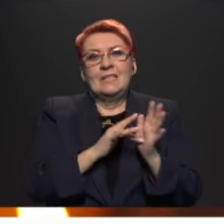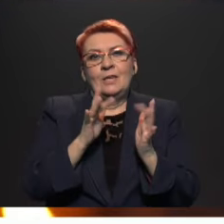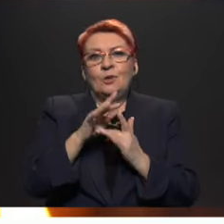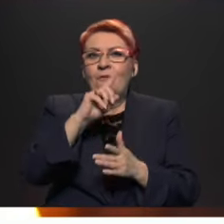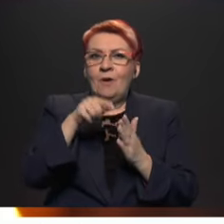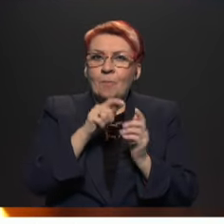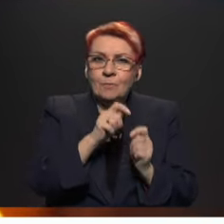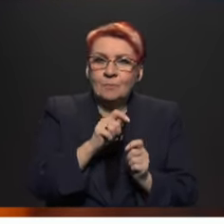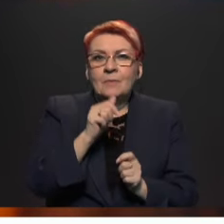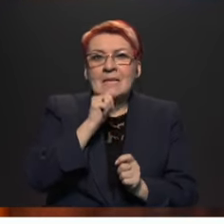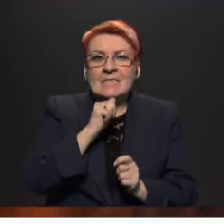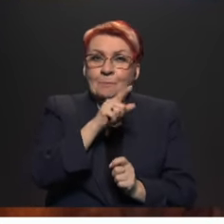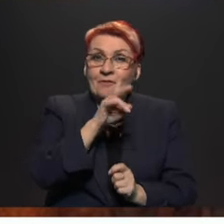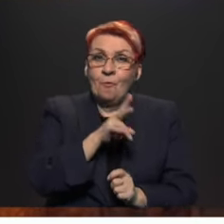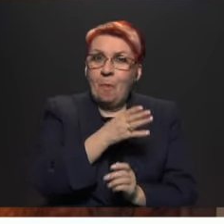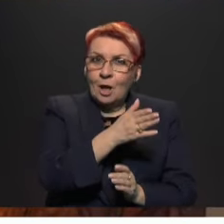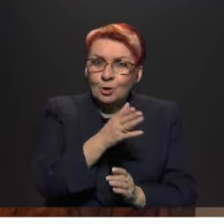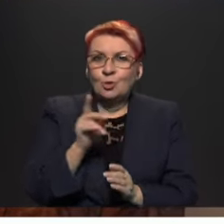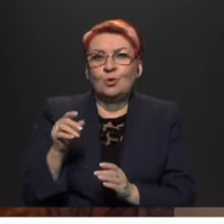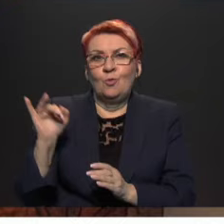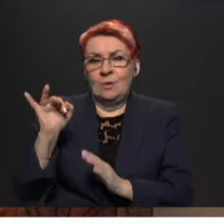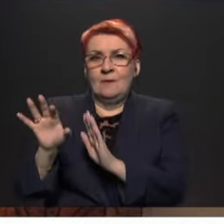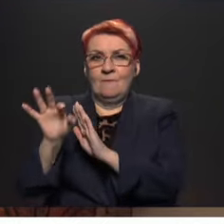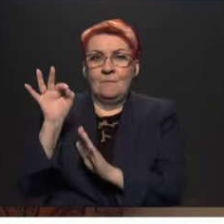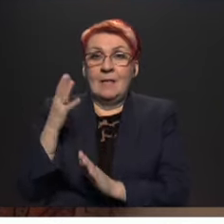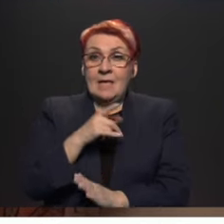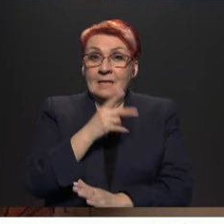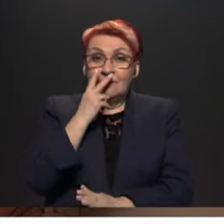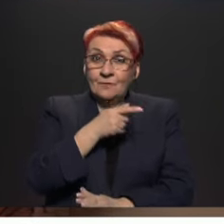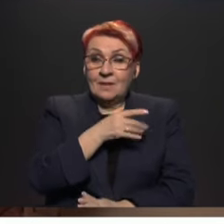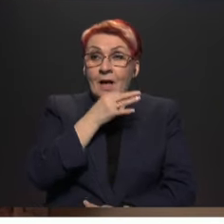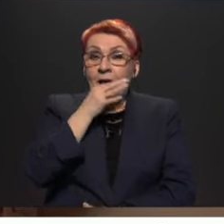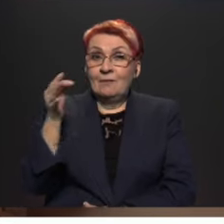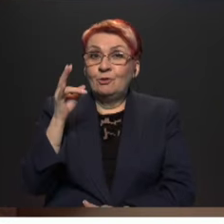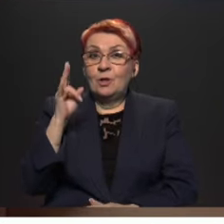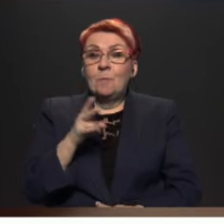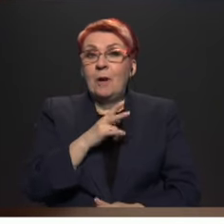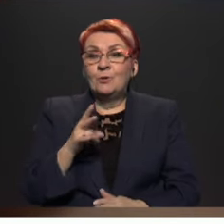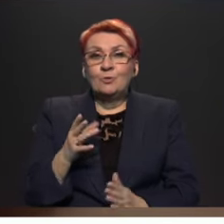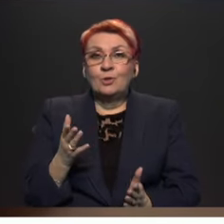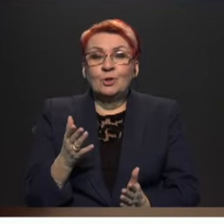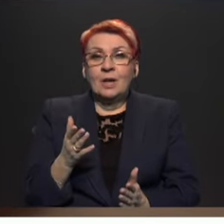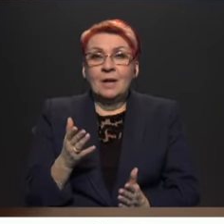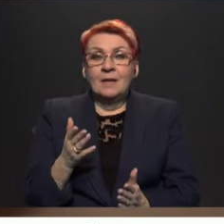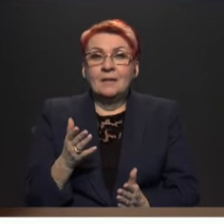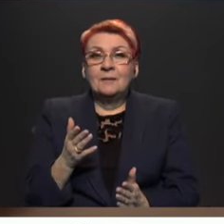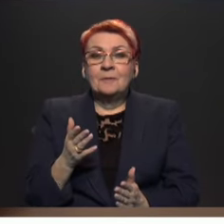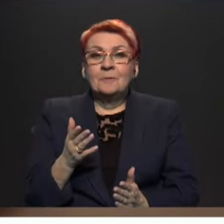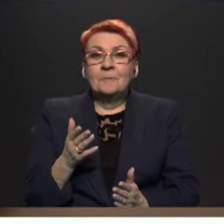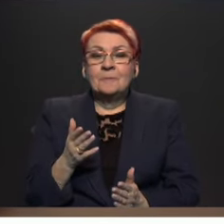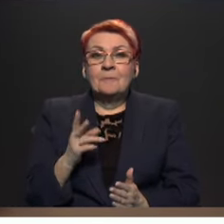какие-нибудь, то есть испытывать его. Если ты видишь, что он отвечает в том духе, как